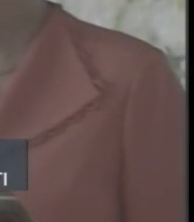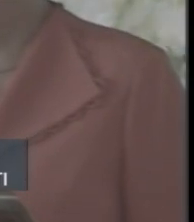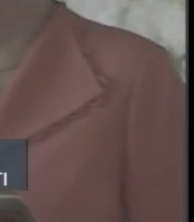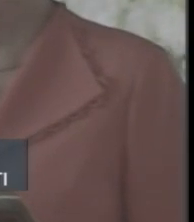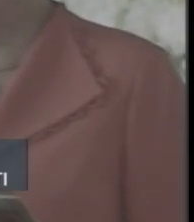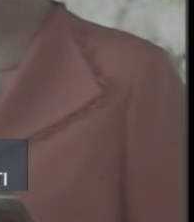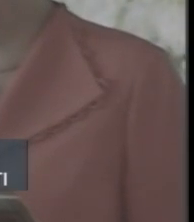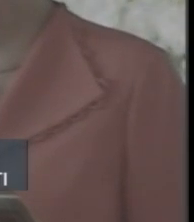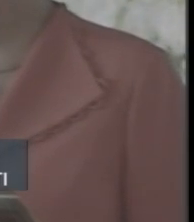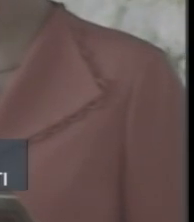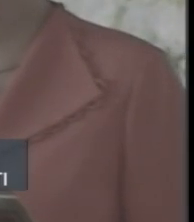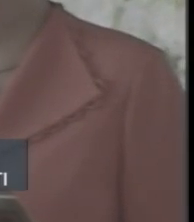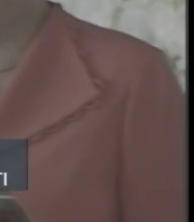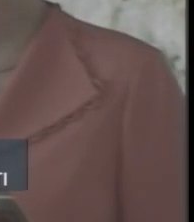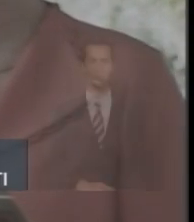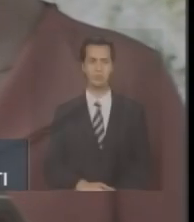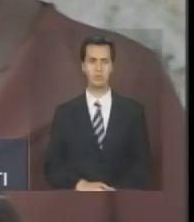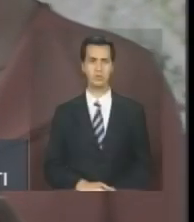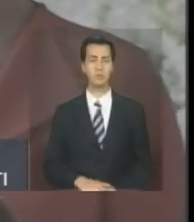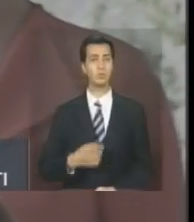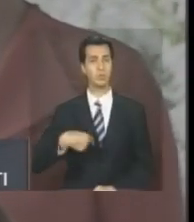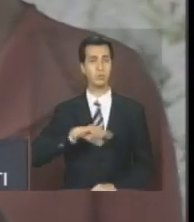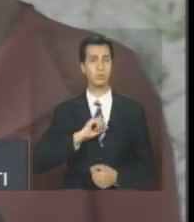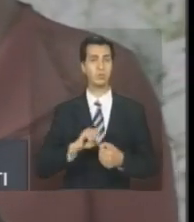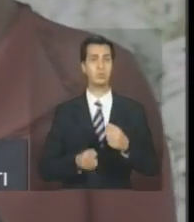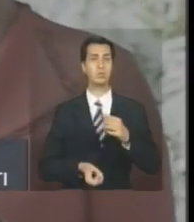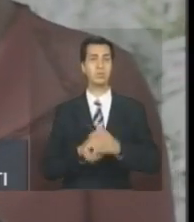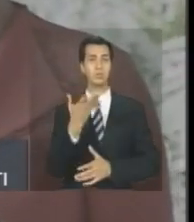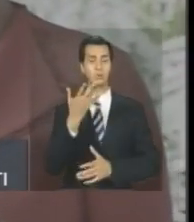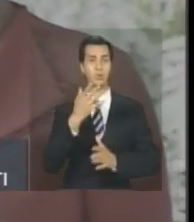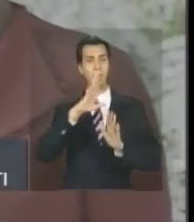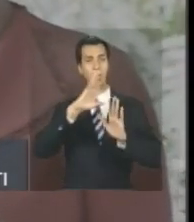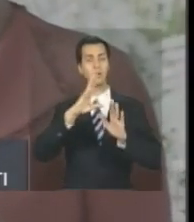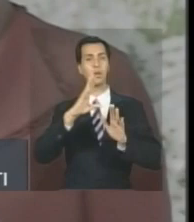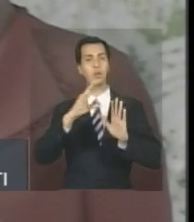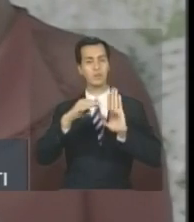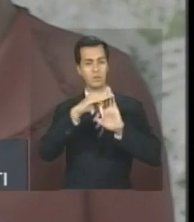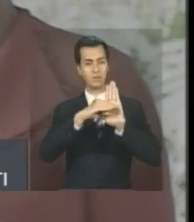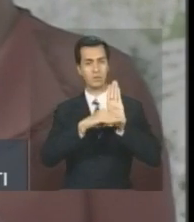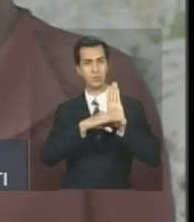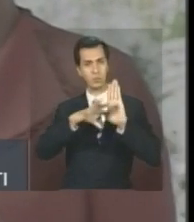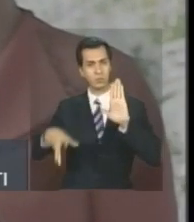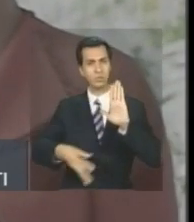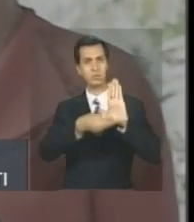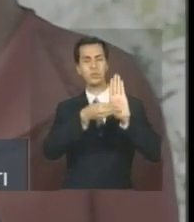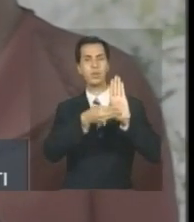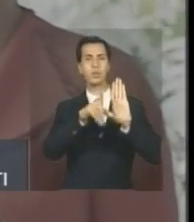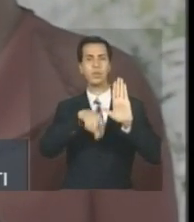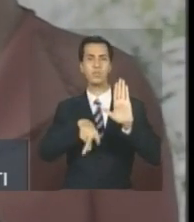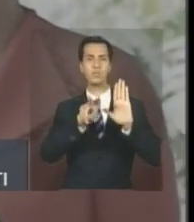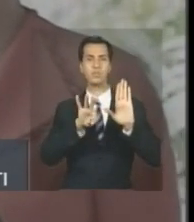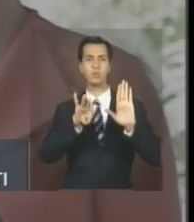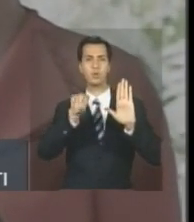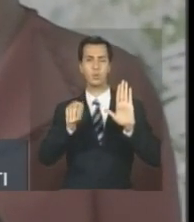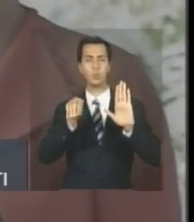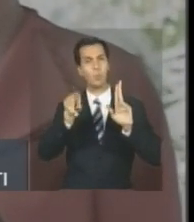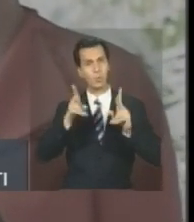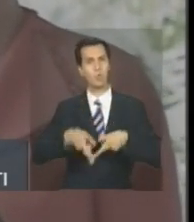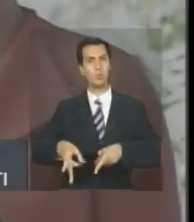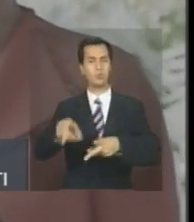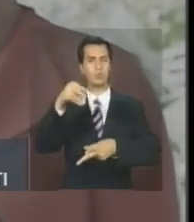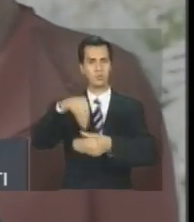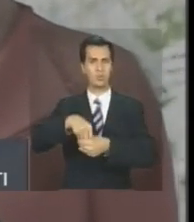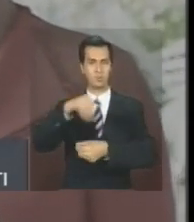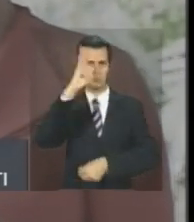Haïti, criou categoria adicional de visto permanente. A criar uma categoria suplementar de visa